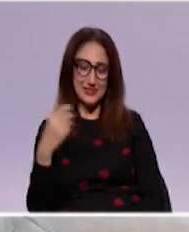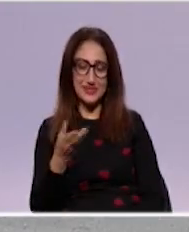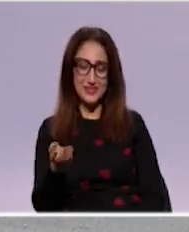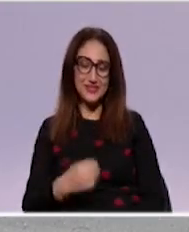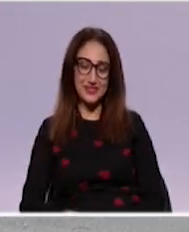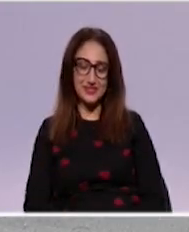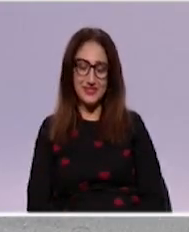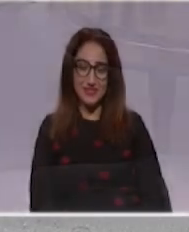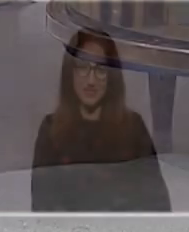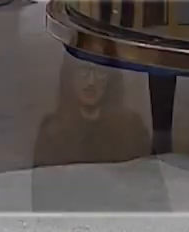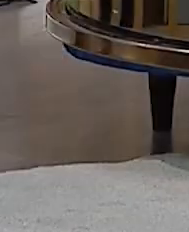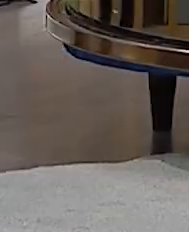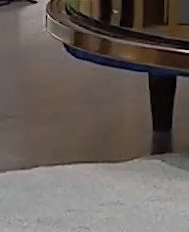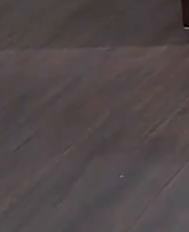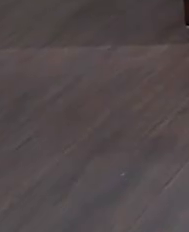يلا.